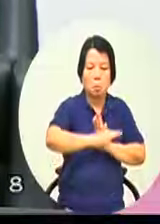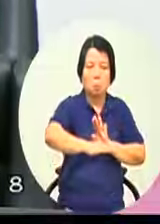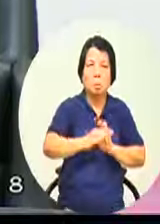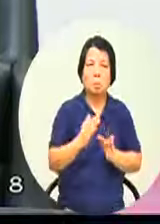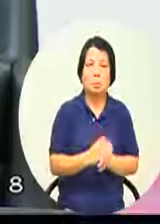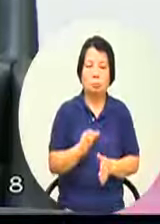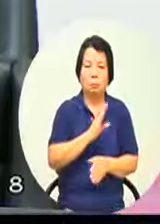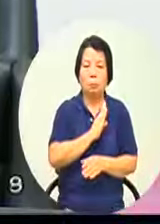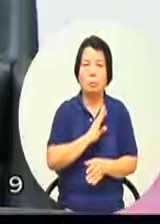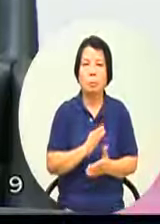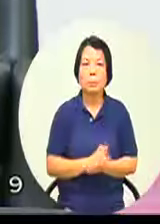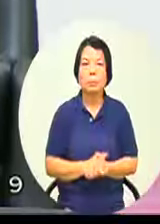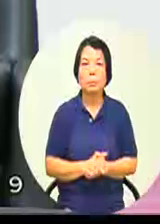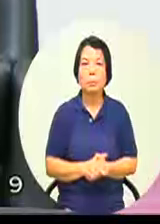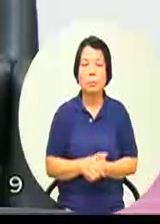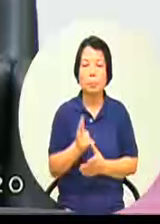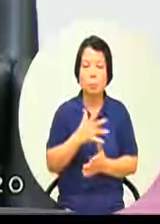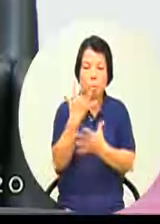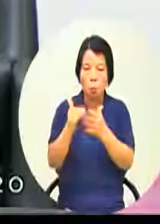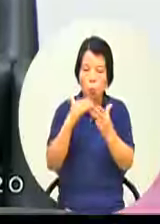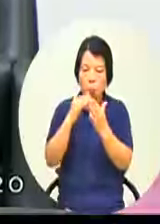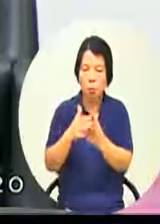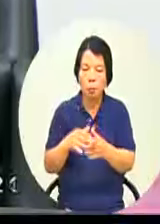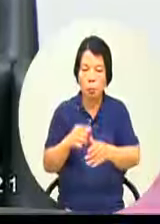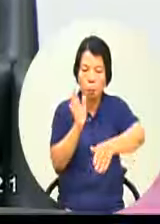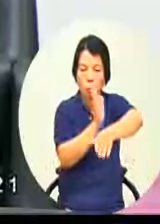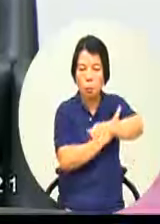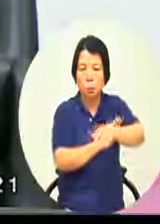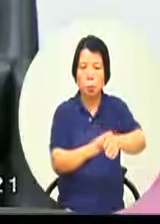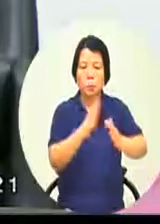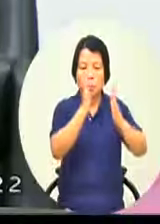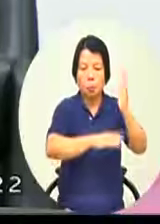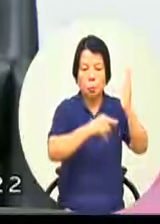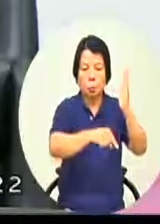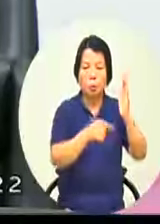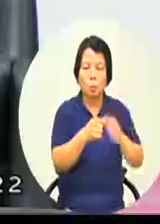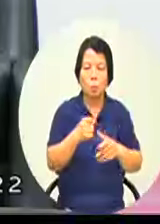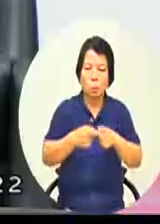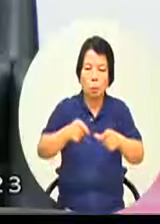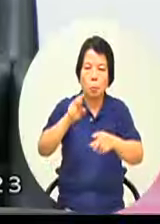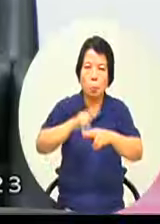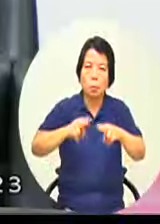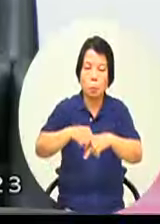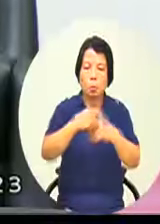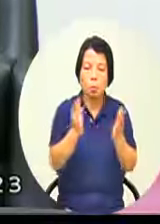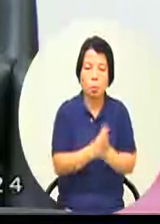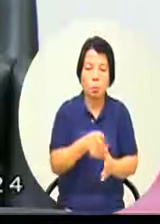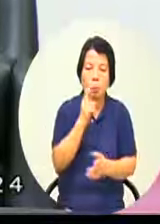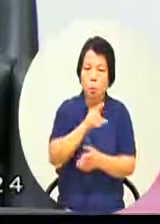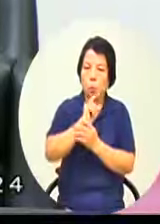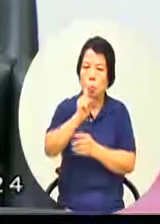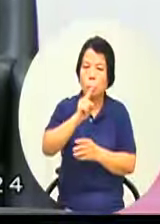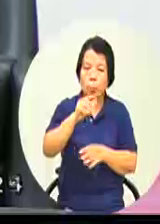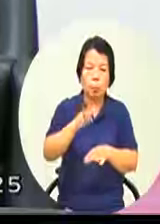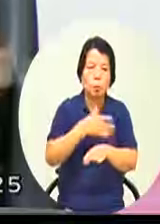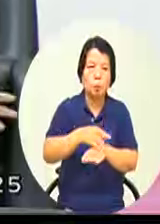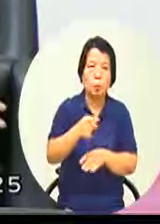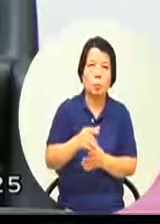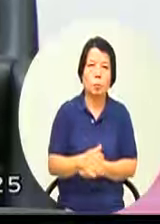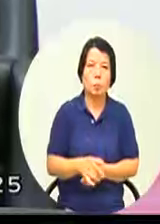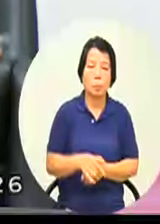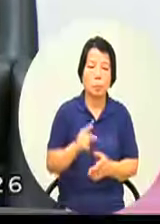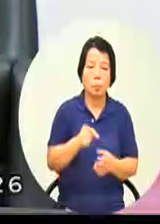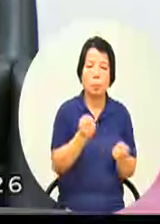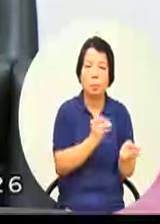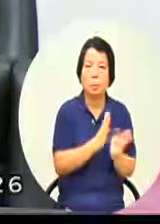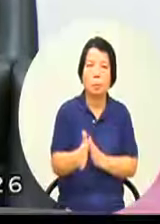然有那个学校的围墙或者公共设施公园的地方，人家是比较不会去反应，但是这个是没办